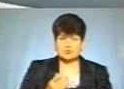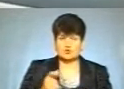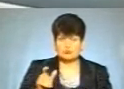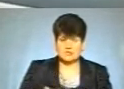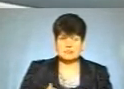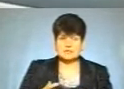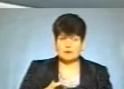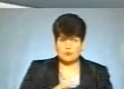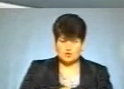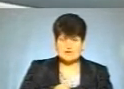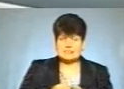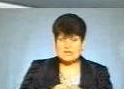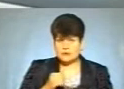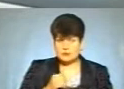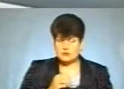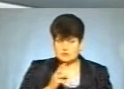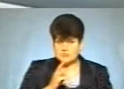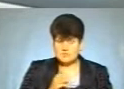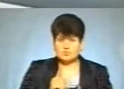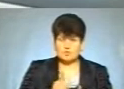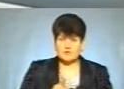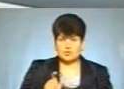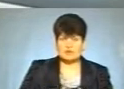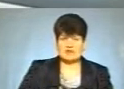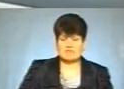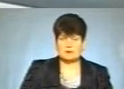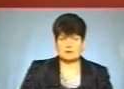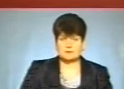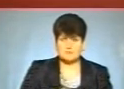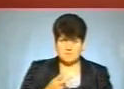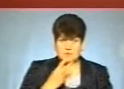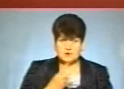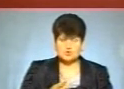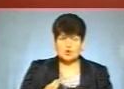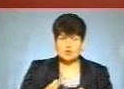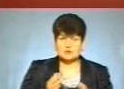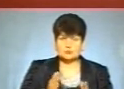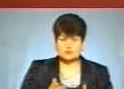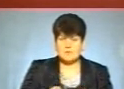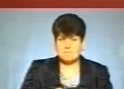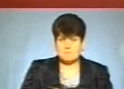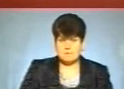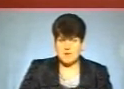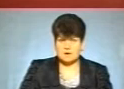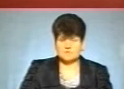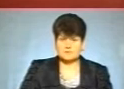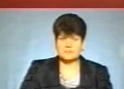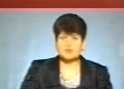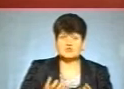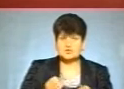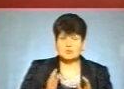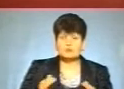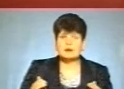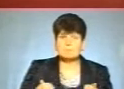скорочується, то середньомісячну заробітну плату повинні людині виплатити. А ми вже бачимо, що грошей буде так, а грошей вже ще буде менше,